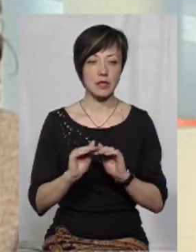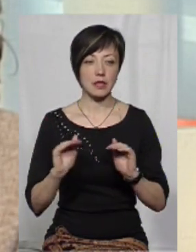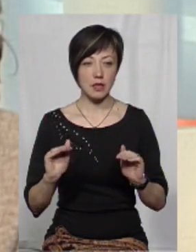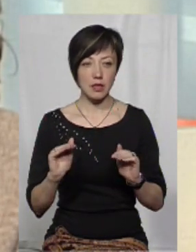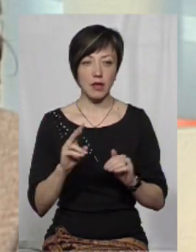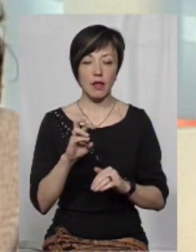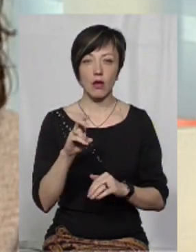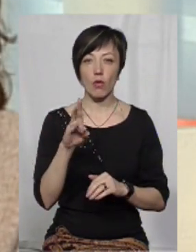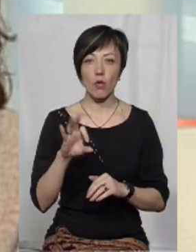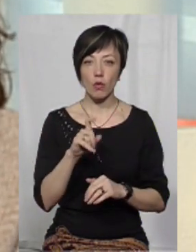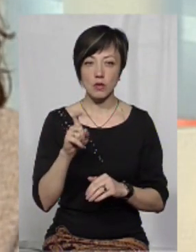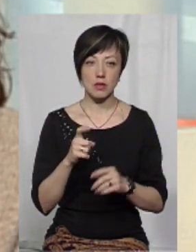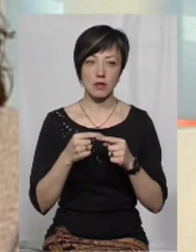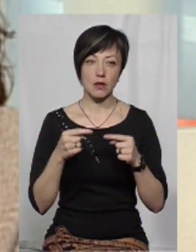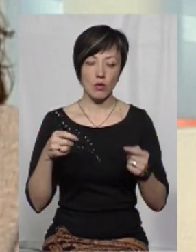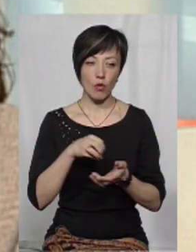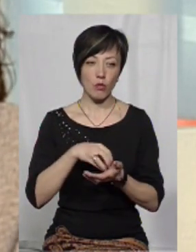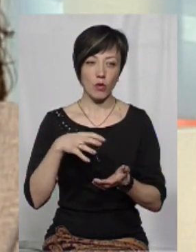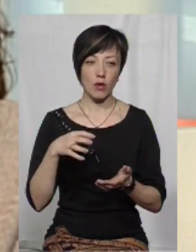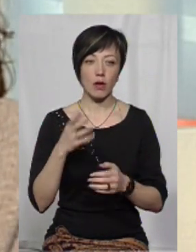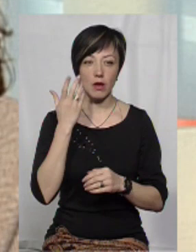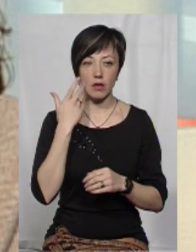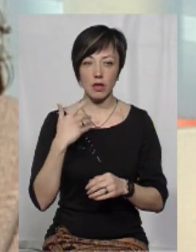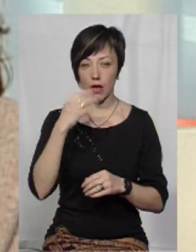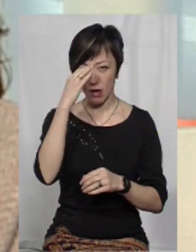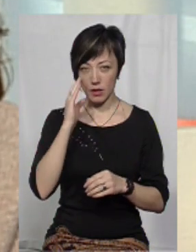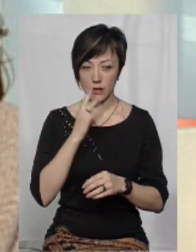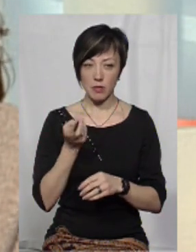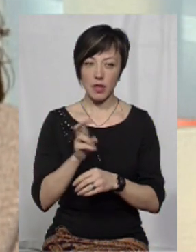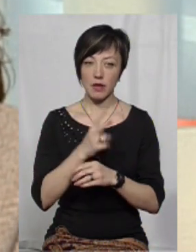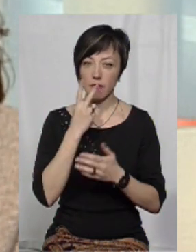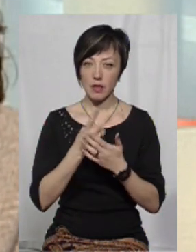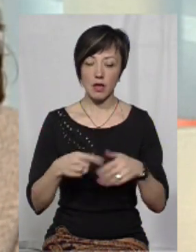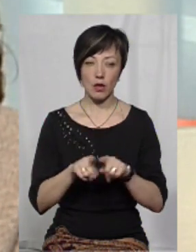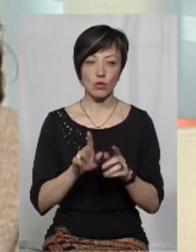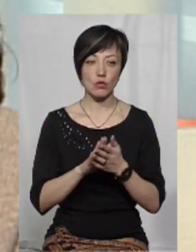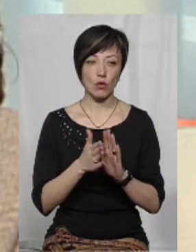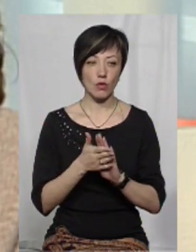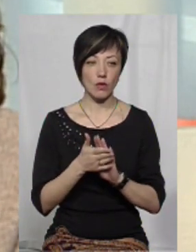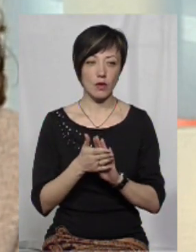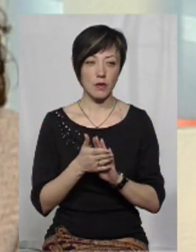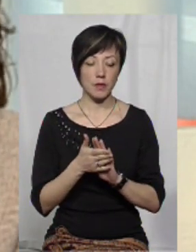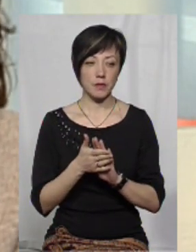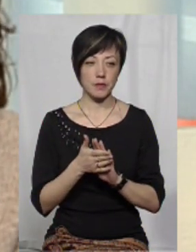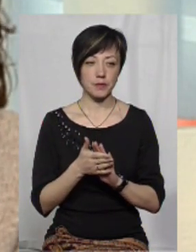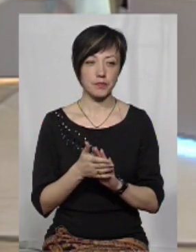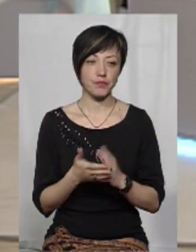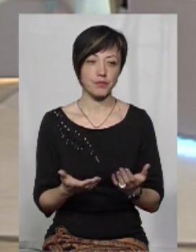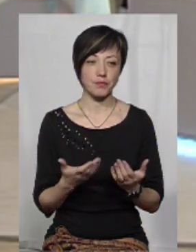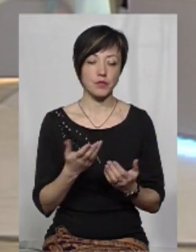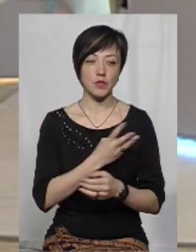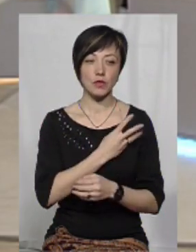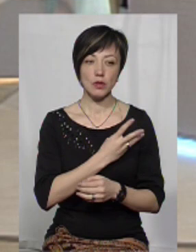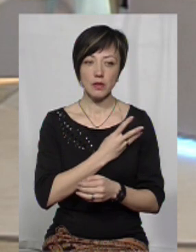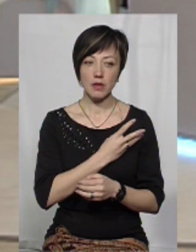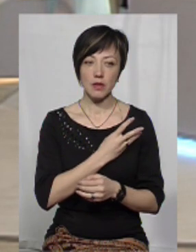детей с лейкозами, с солидными опухолями. Когда родители приходили, видели такие условия, конечно, их естественное